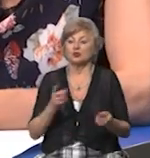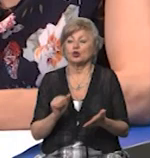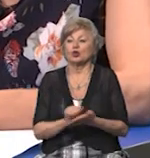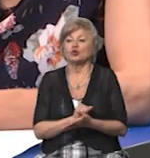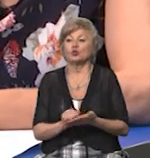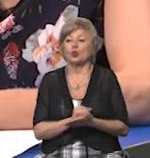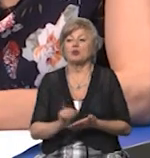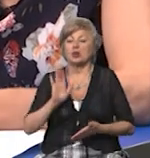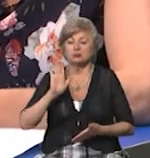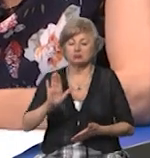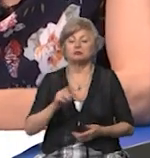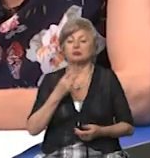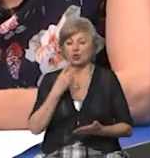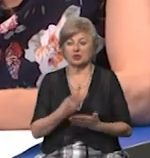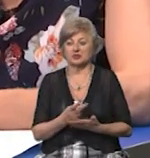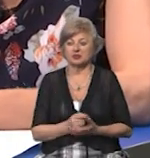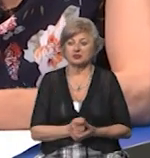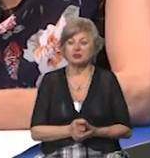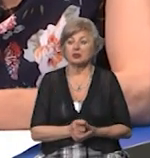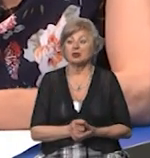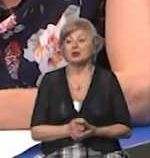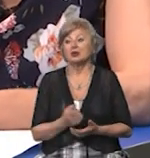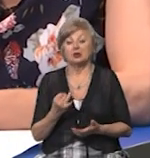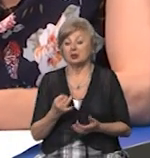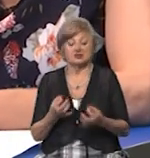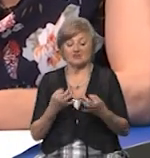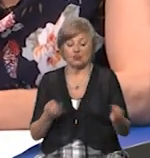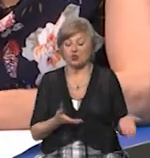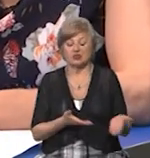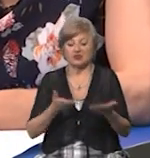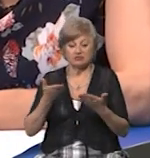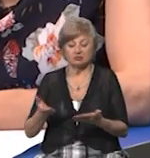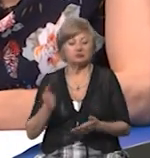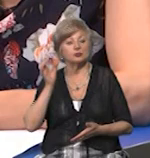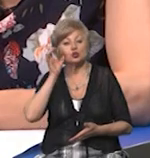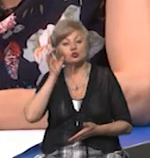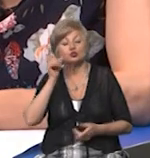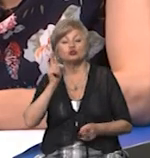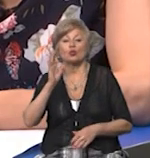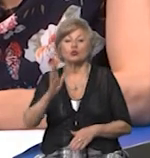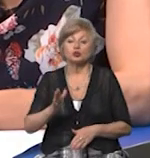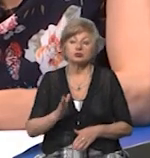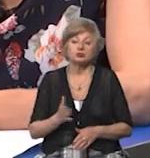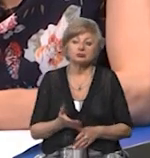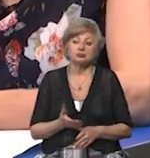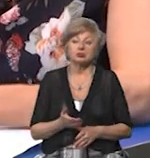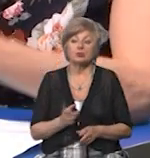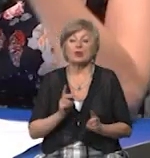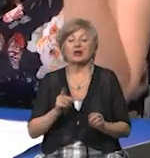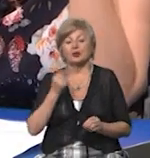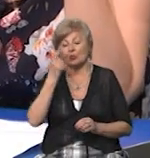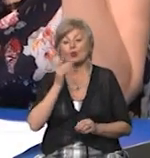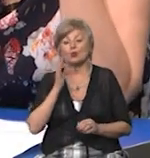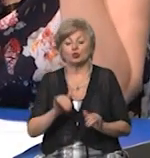документ з собою мати для того, щоб прийти. Посвідчення особи. Так, і вхід вільний, ви можете прийти, послухати, що буде, яким чином